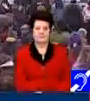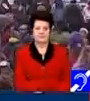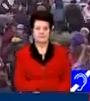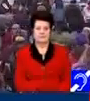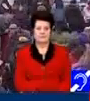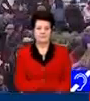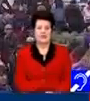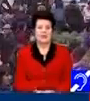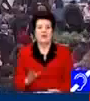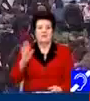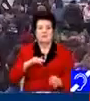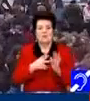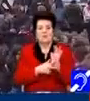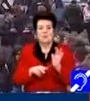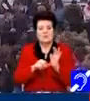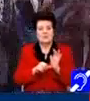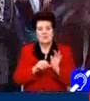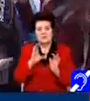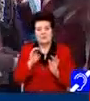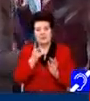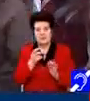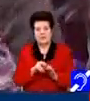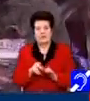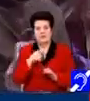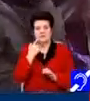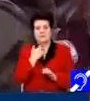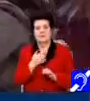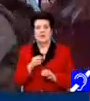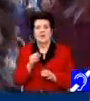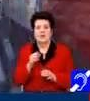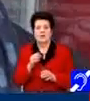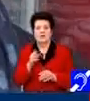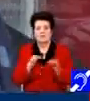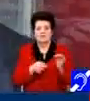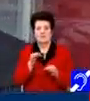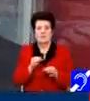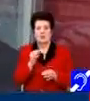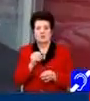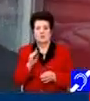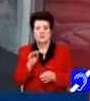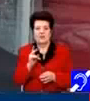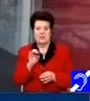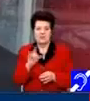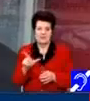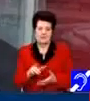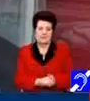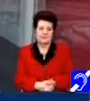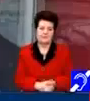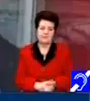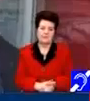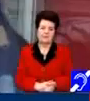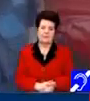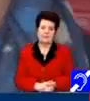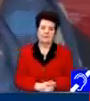trato. Peste 80% dintre spanioli consideră că greva este justificată. A mí me parece que es muy importante que logremos